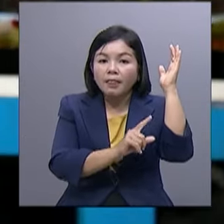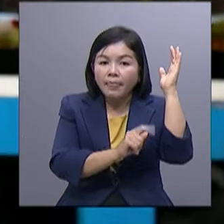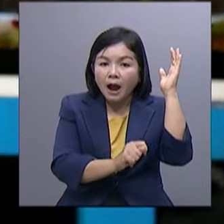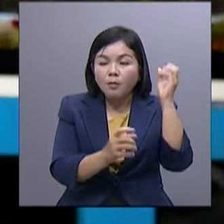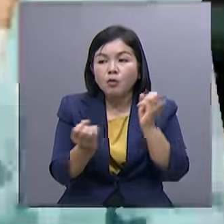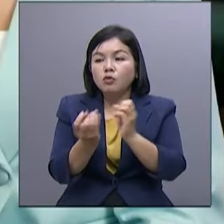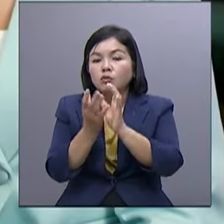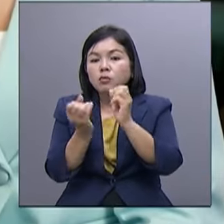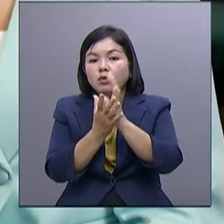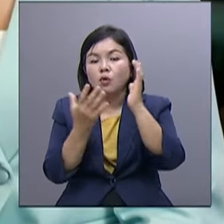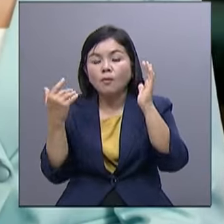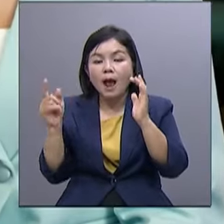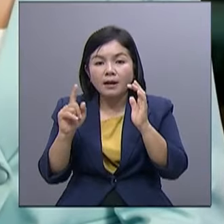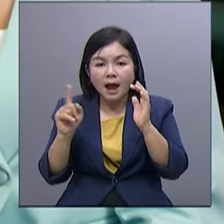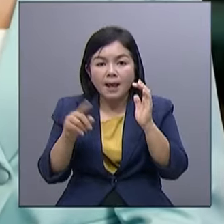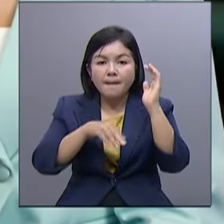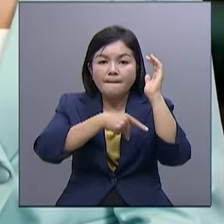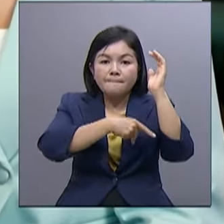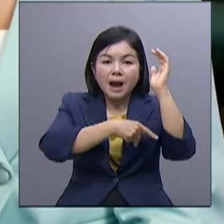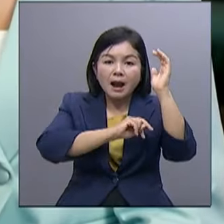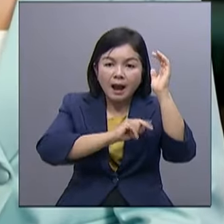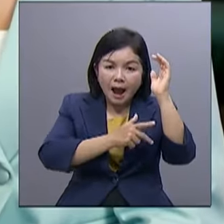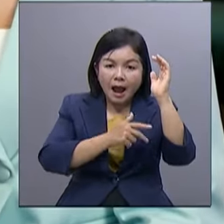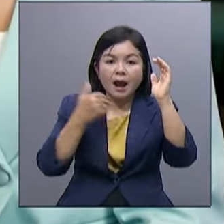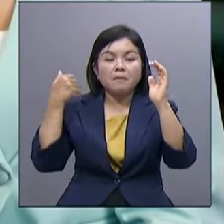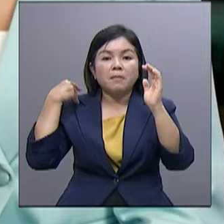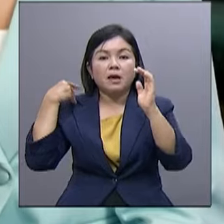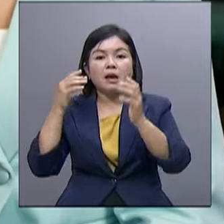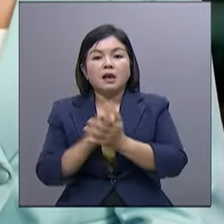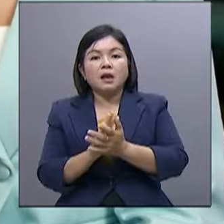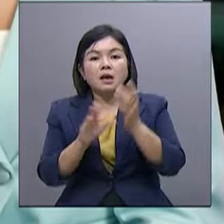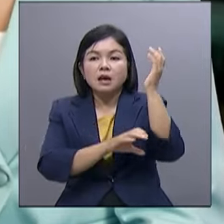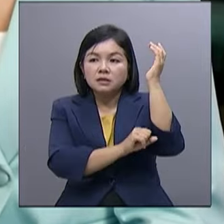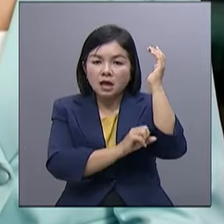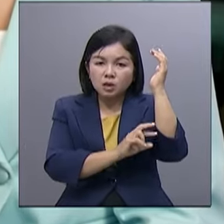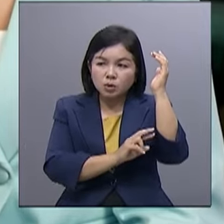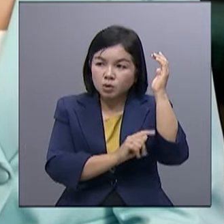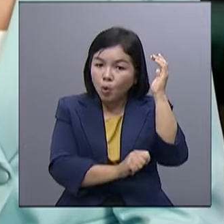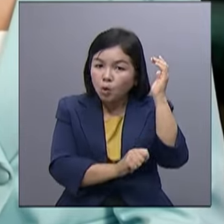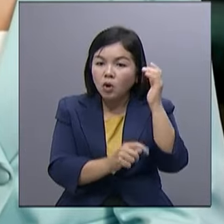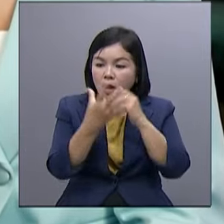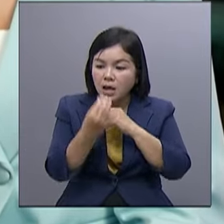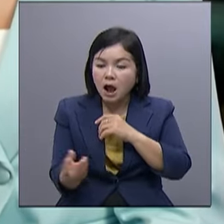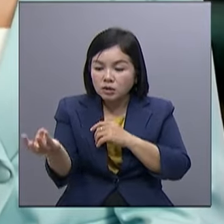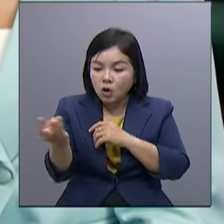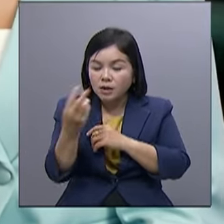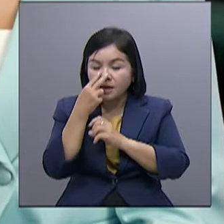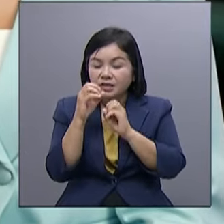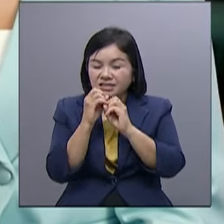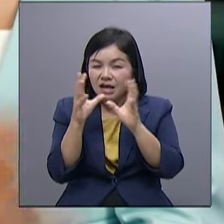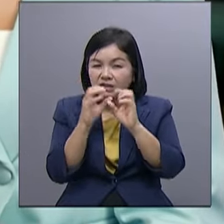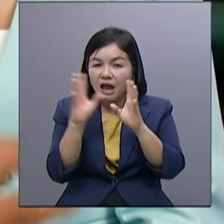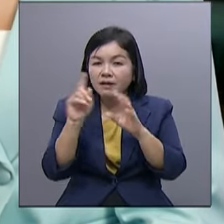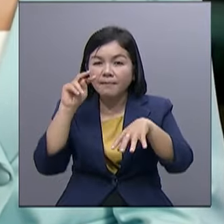กระบี่ทางตอนล่างจังหวัดพังงาในบางจุดในที่แถวสตูนก็เริ่มมีรถน้อยลงไีที่นึงที่เห็นชัดก็คือที่